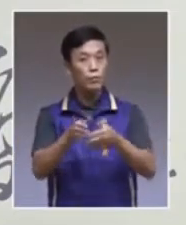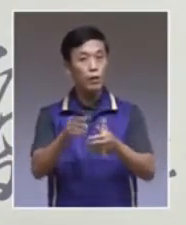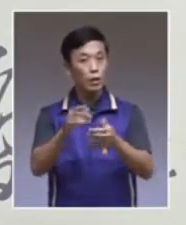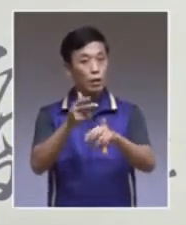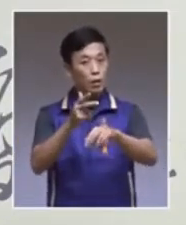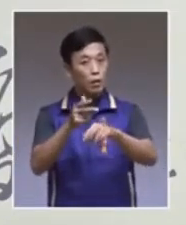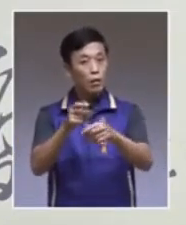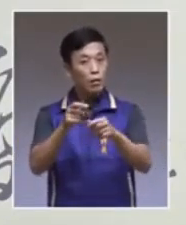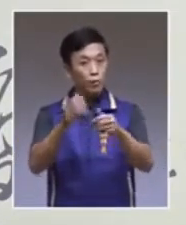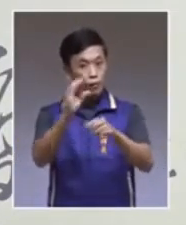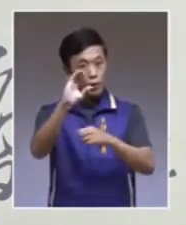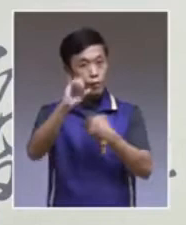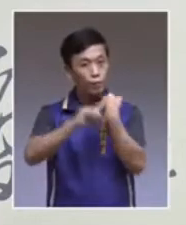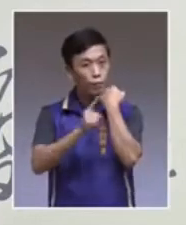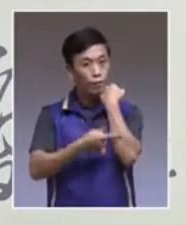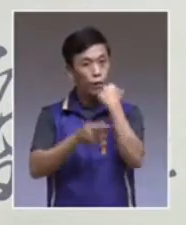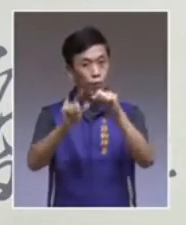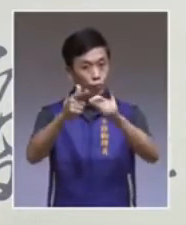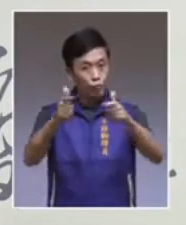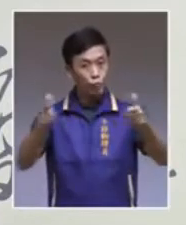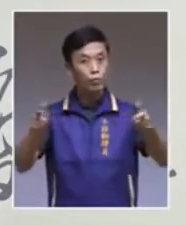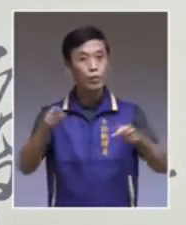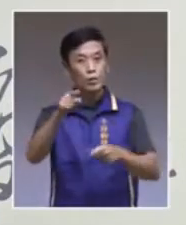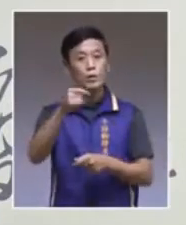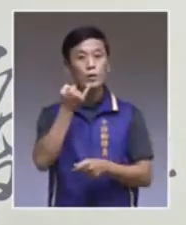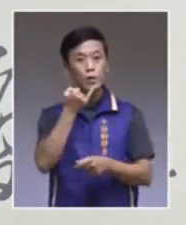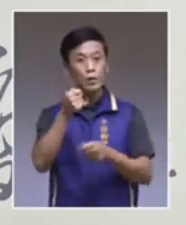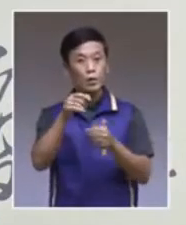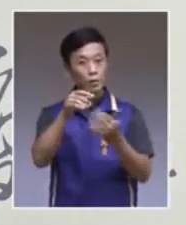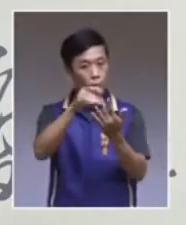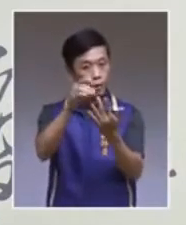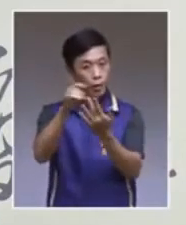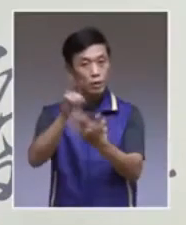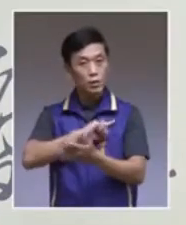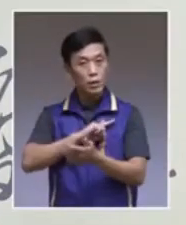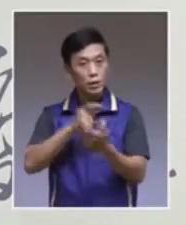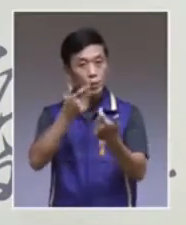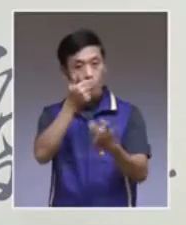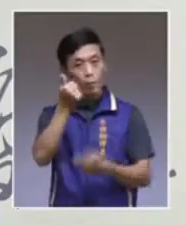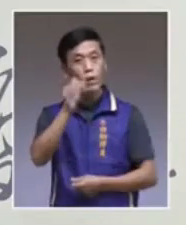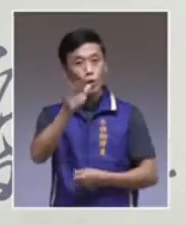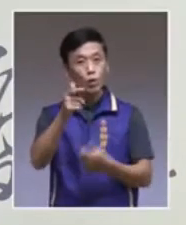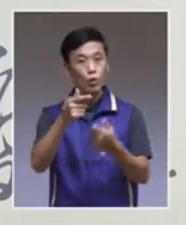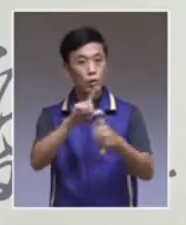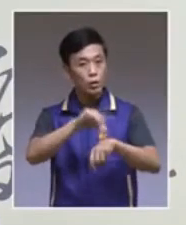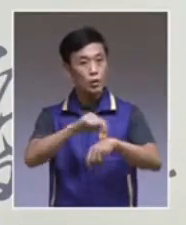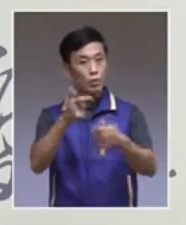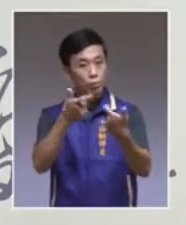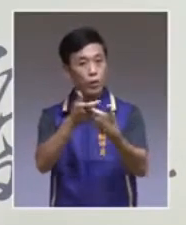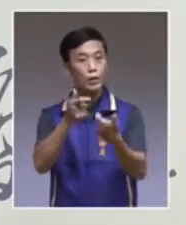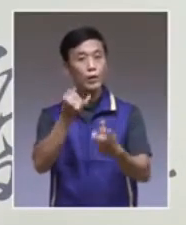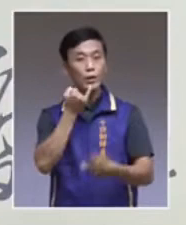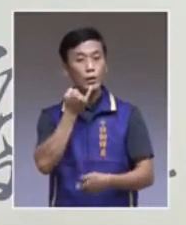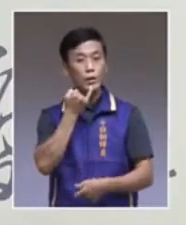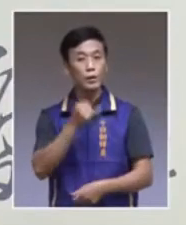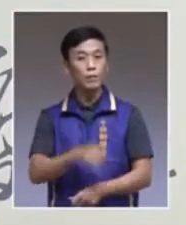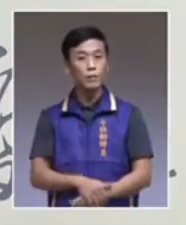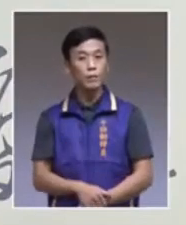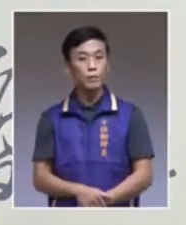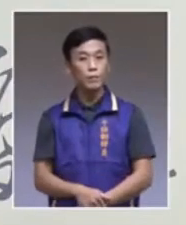式，你就可以很快的找到你的要最方便，配合你的时间能够施打的这